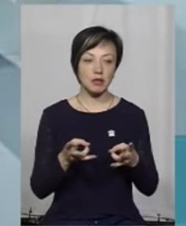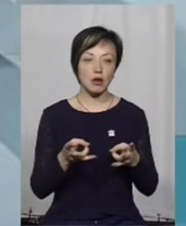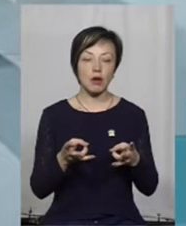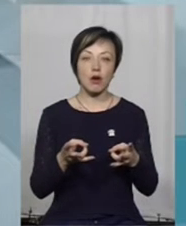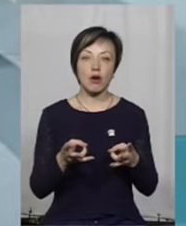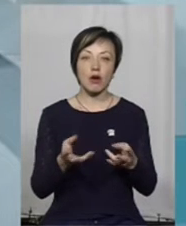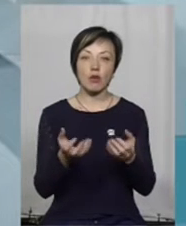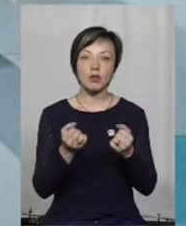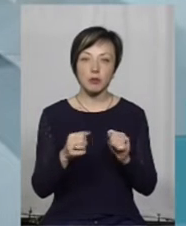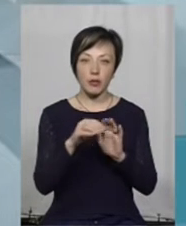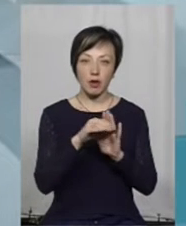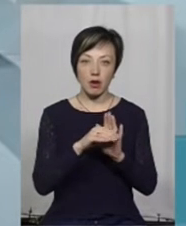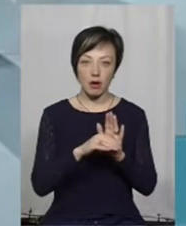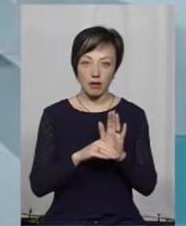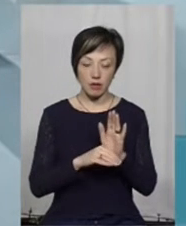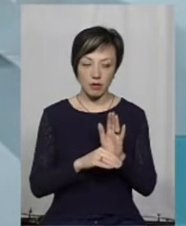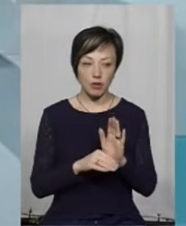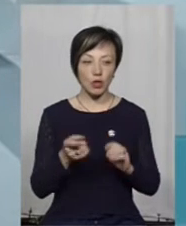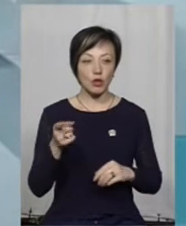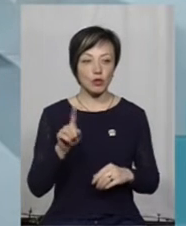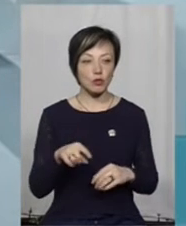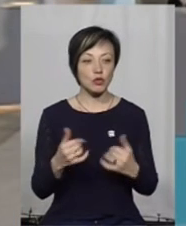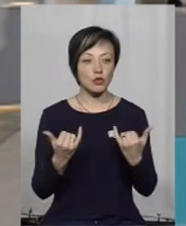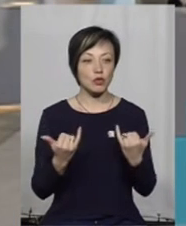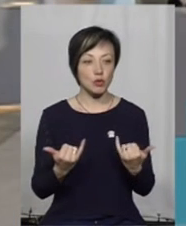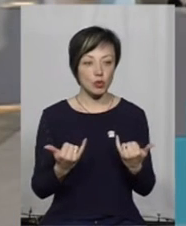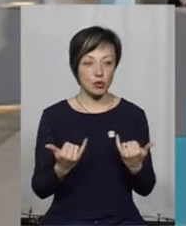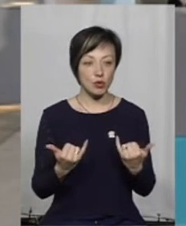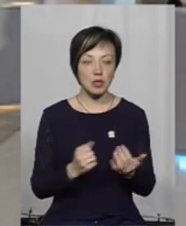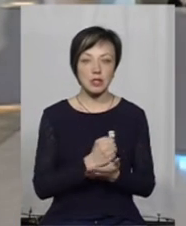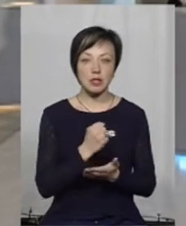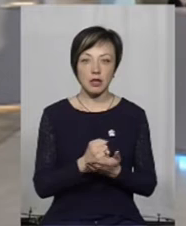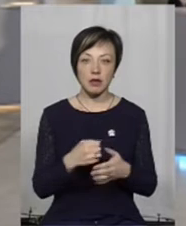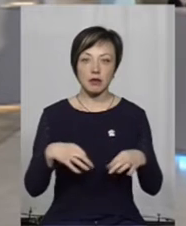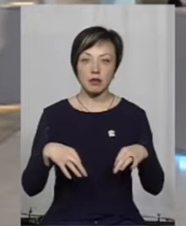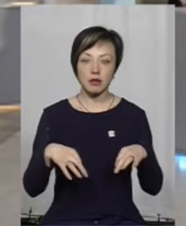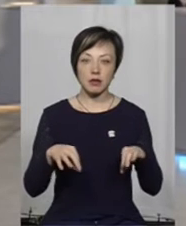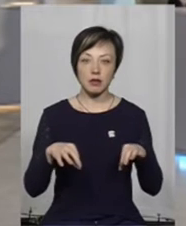деяких певних графіків, тому що сьогодні ми затвердили